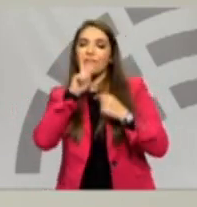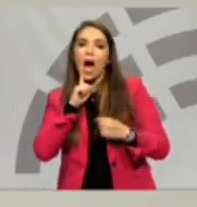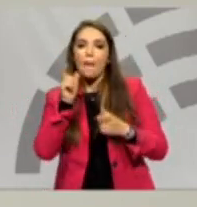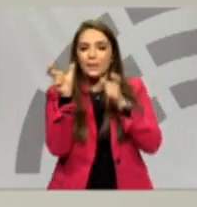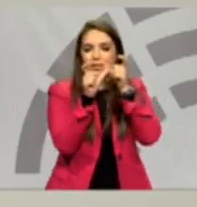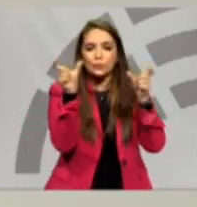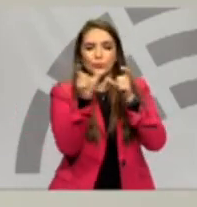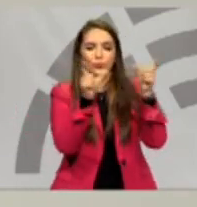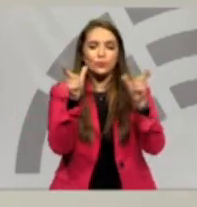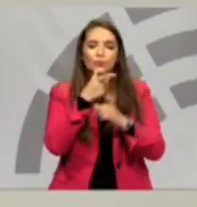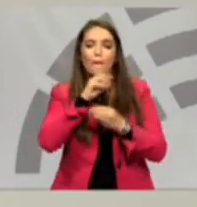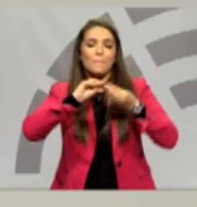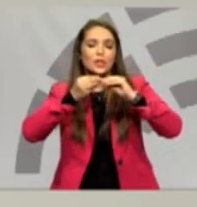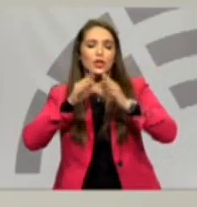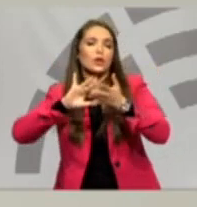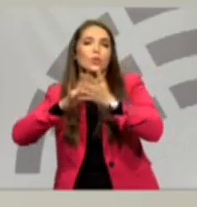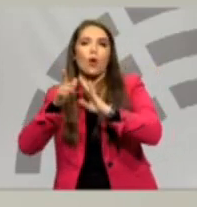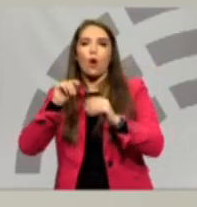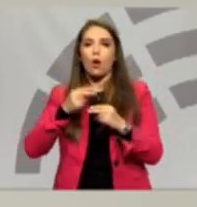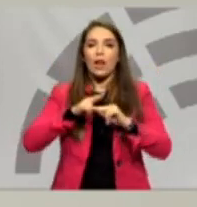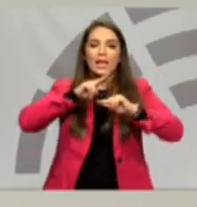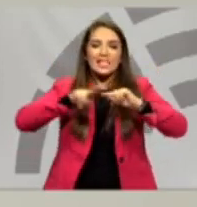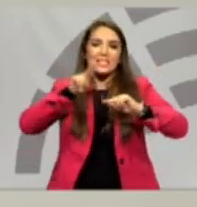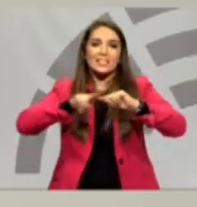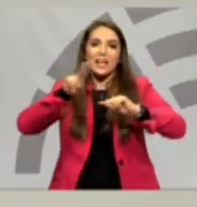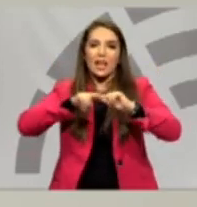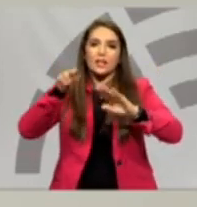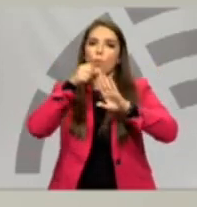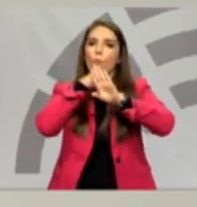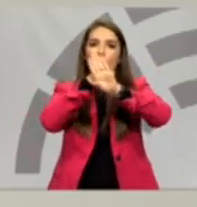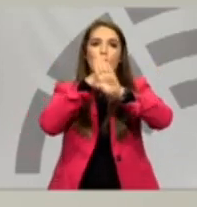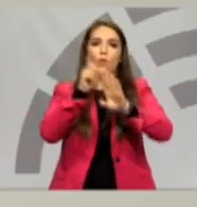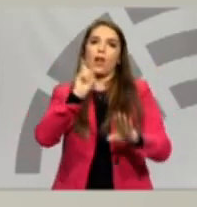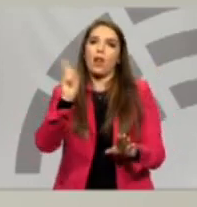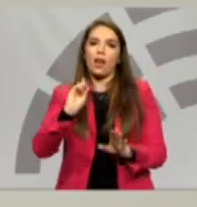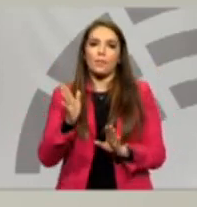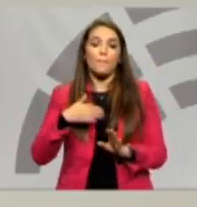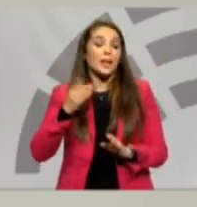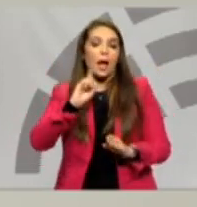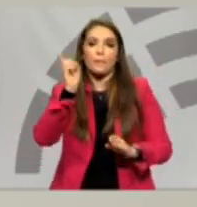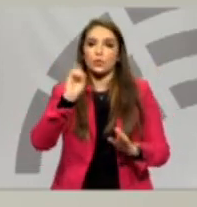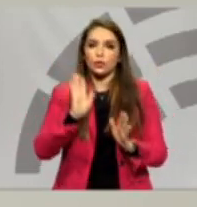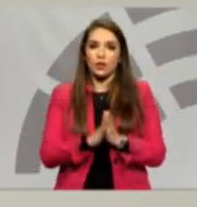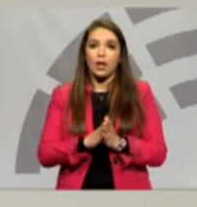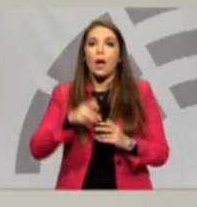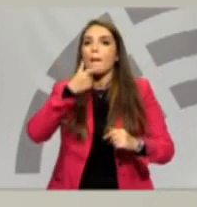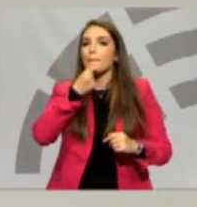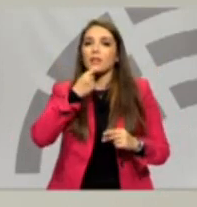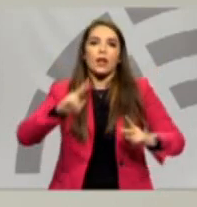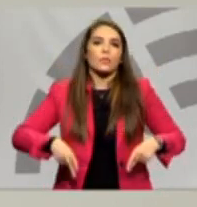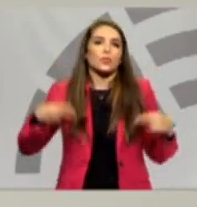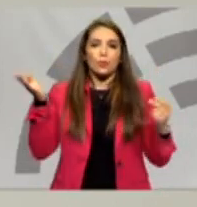تراقب وتعمل على احباب كل المحاولات اعداء الوطن في تخريبه او النيل منهم حتى ولو كان ثمن ذلك